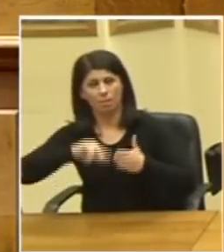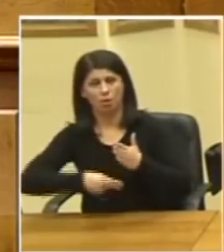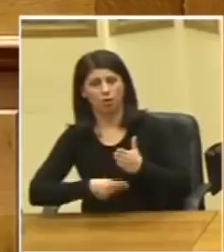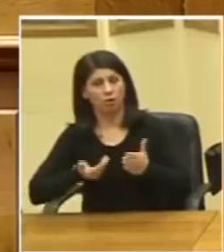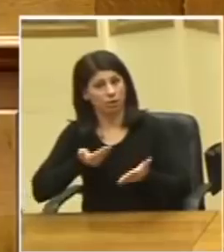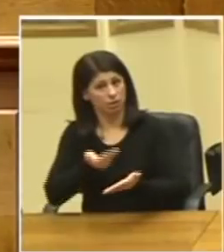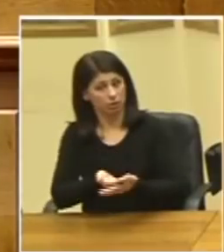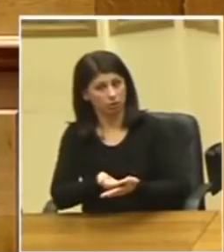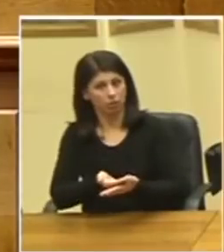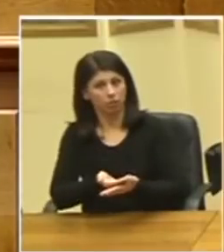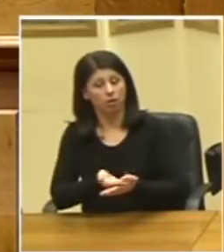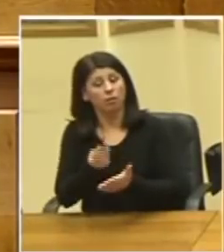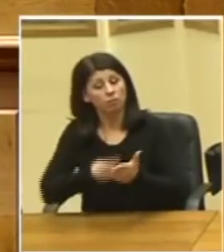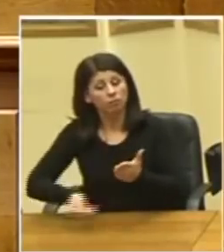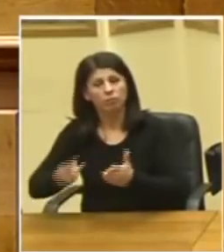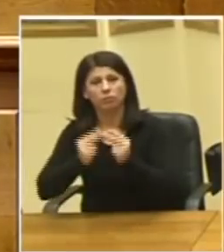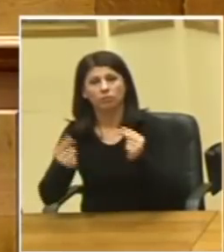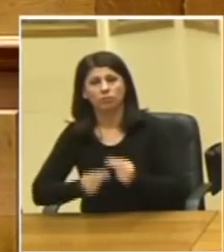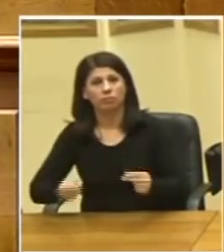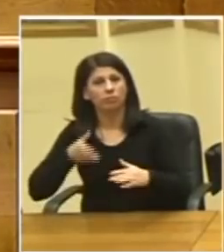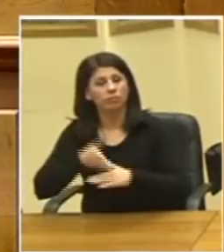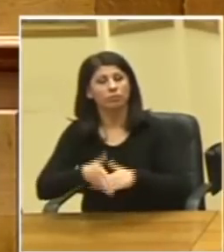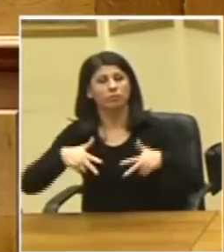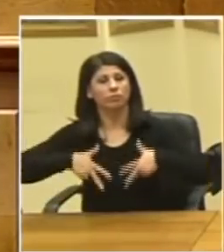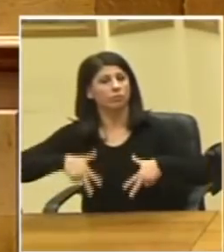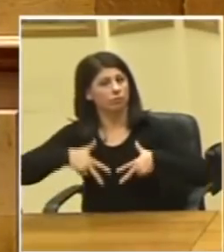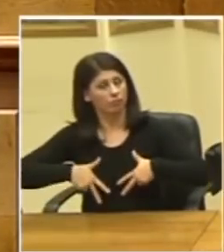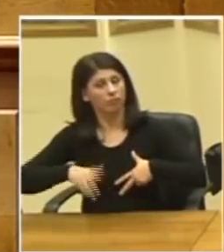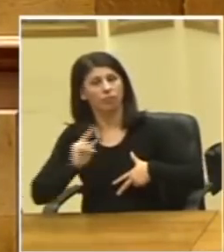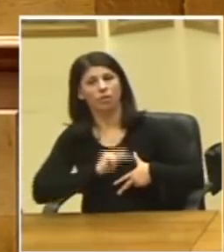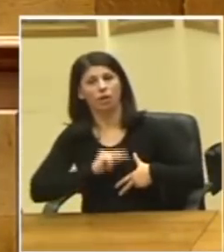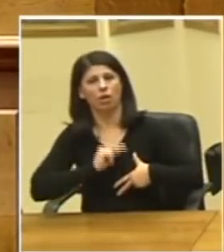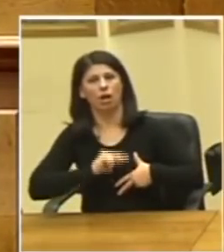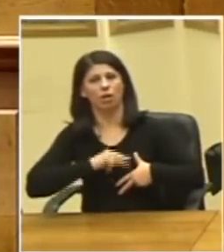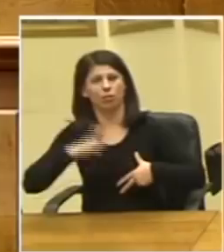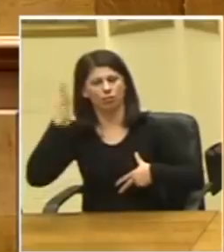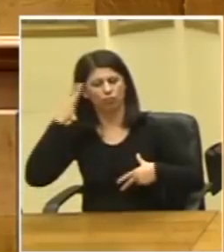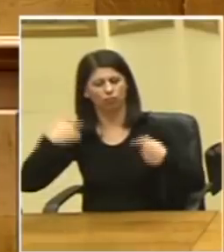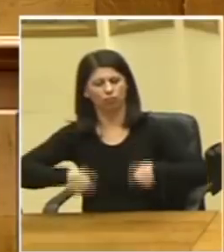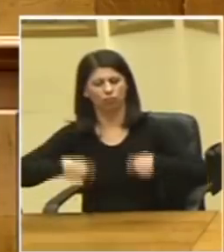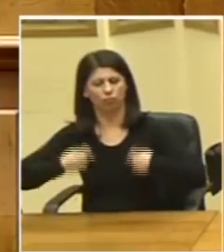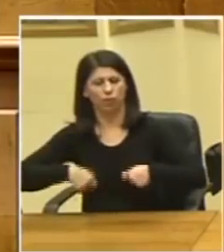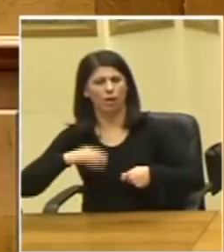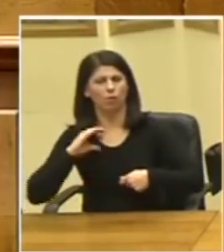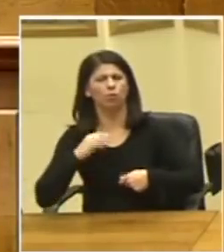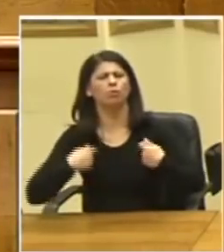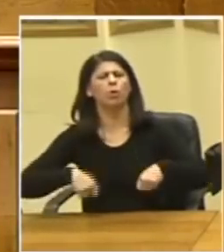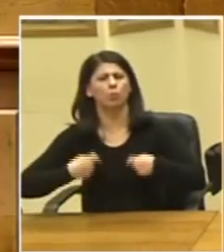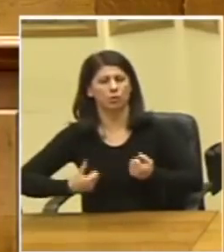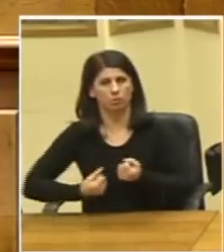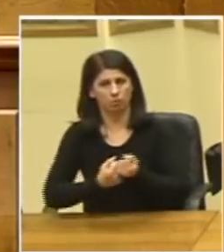να γίνει πιο αποτελεσματική η παρέμβαση του κράτους προς όφελος του κεφαλαίου στην οικονομία, να προχωρήσει